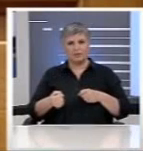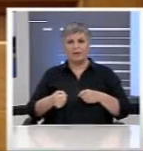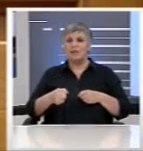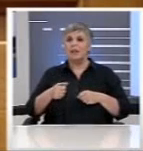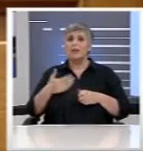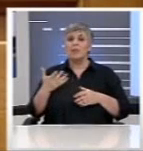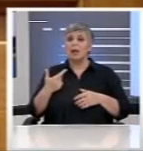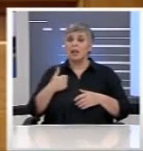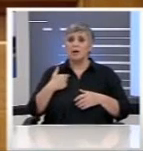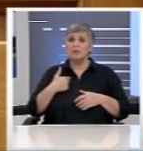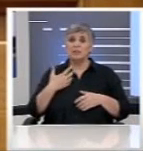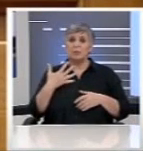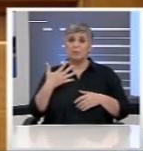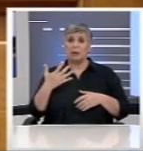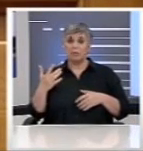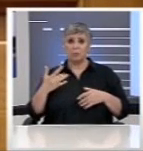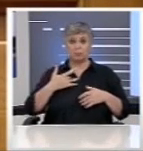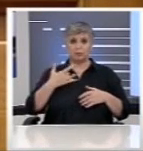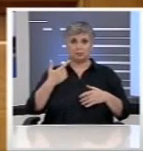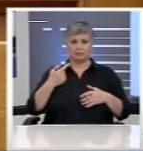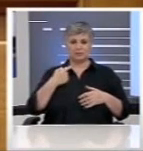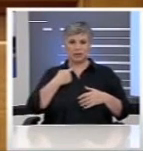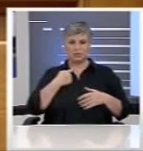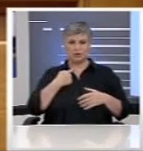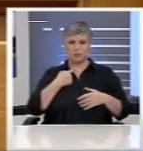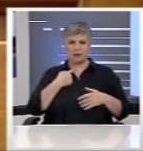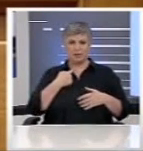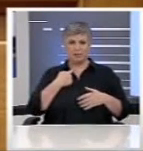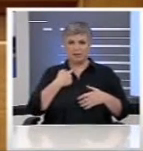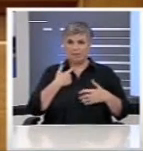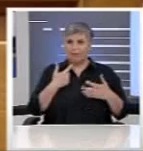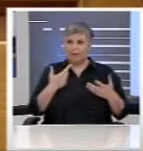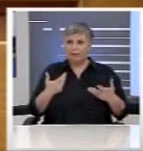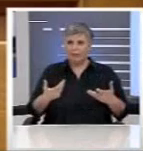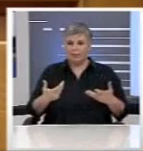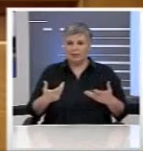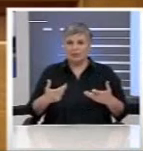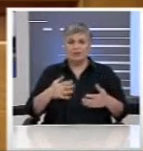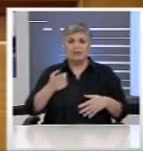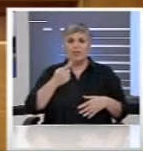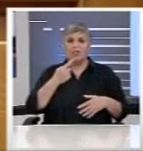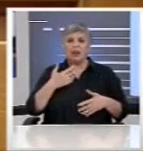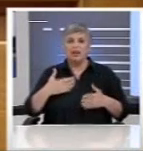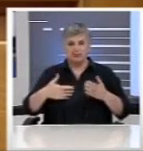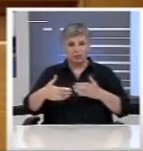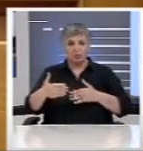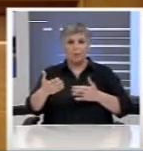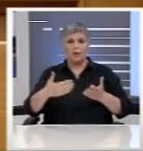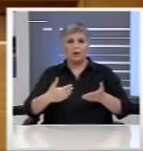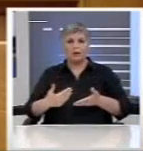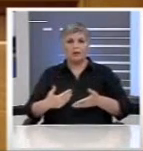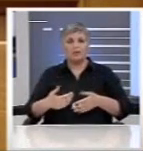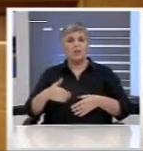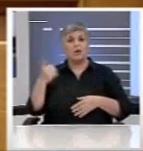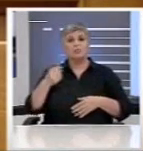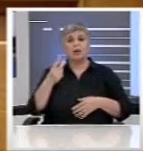5 γκολ. Γιατί? Και άραγε, τι θα λέτε και στο μέλλον, στο άμεσο μέλλον, τα κι άλλοι και